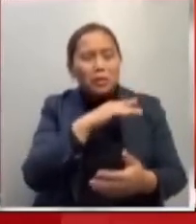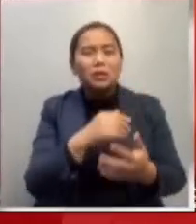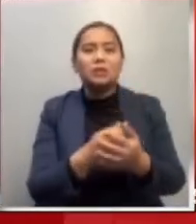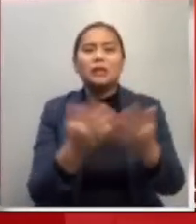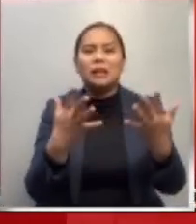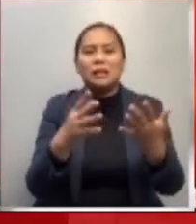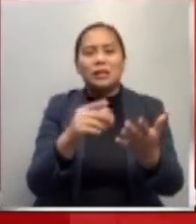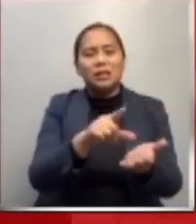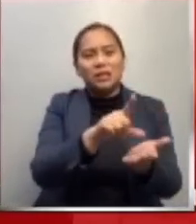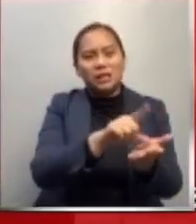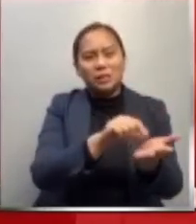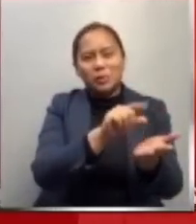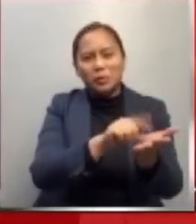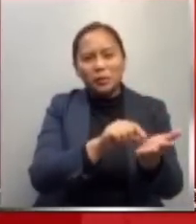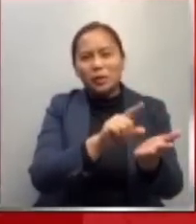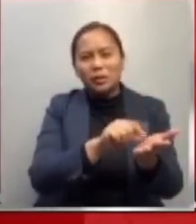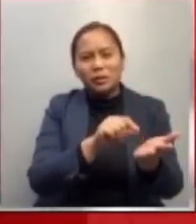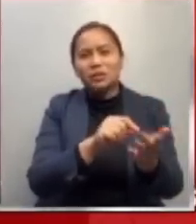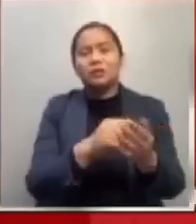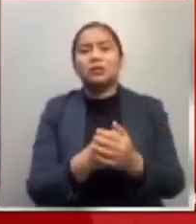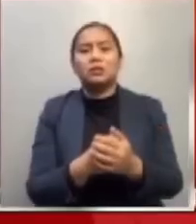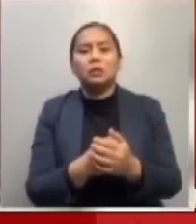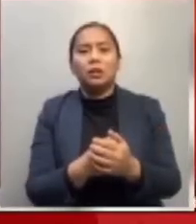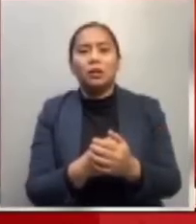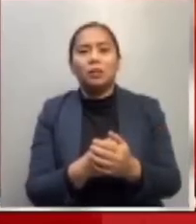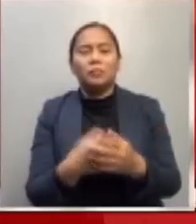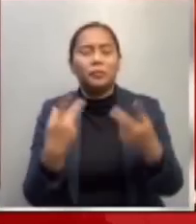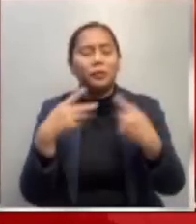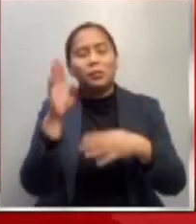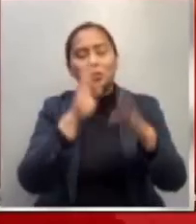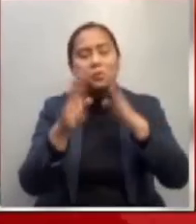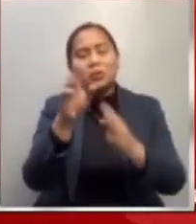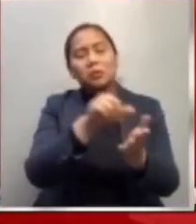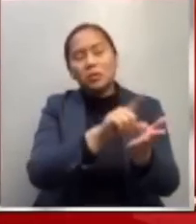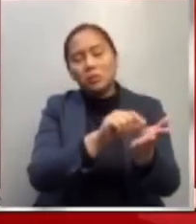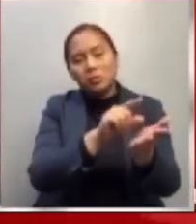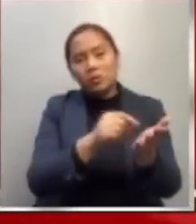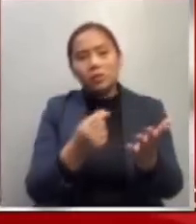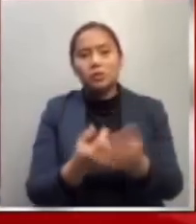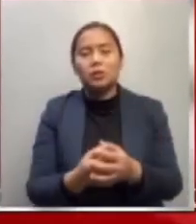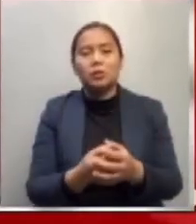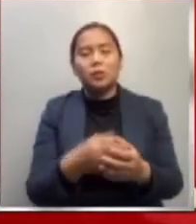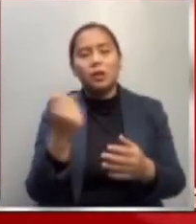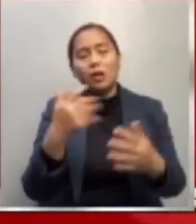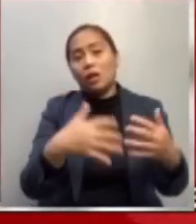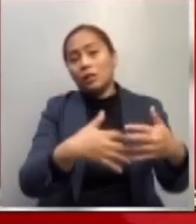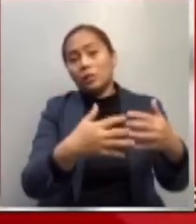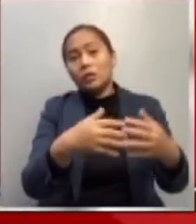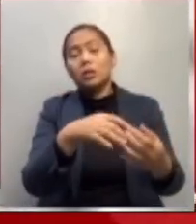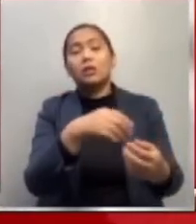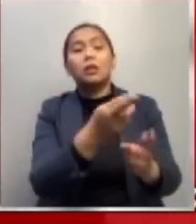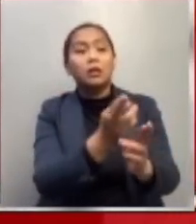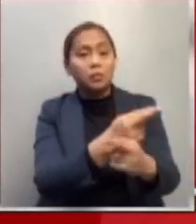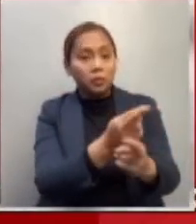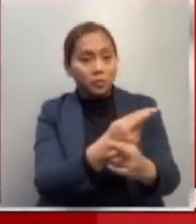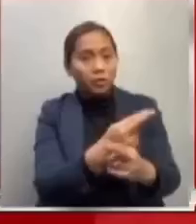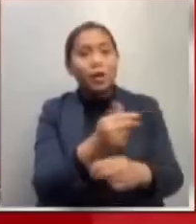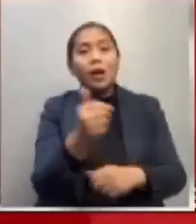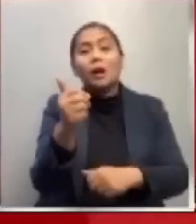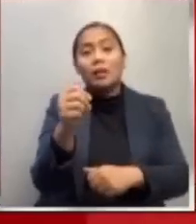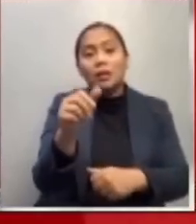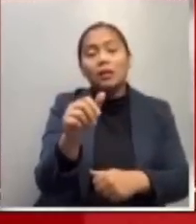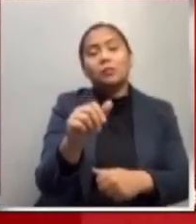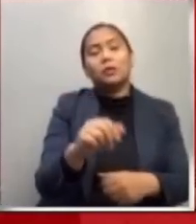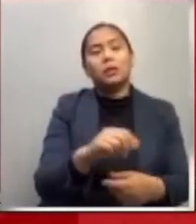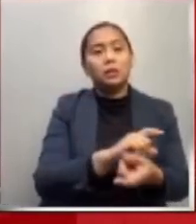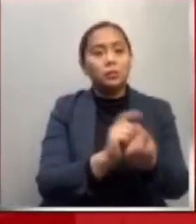kaya hindi nagpiprint ng maayos. Karamihan sa mga makina na ayos naman, 10 lang daw ang pinalitan. Sabi pa ni Lau